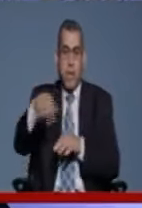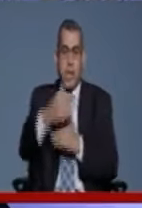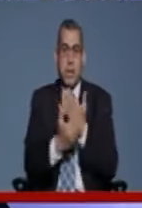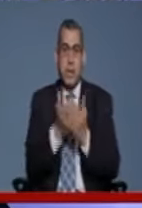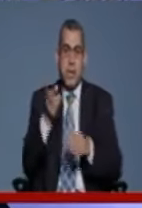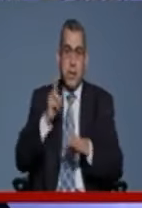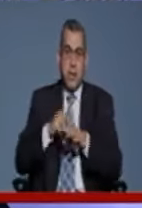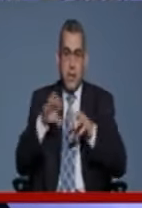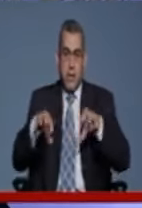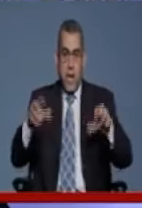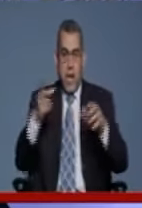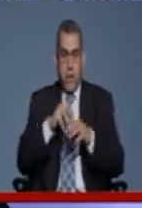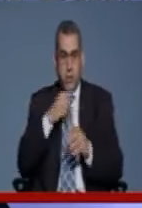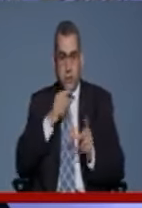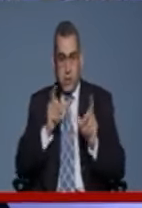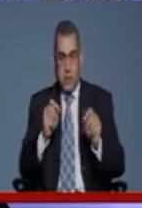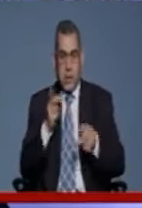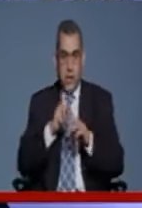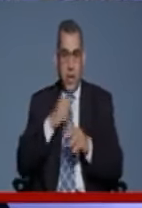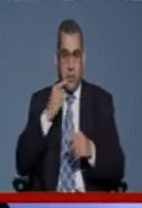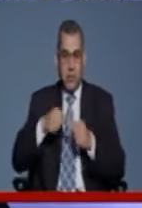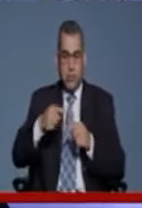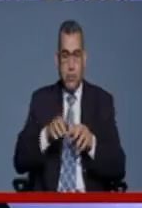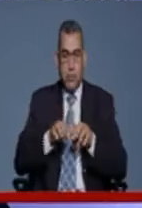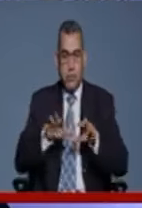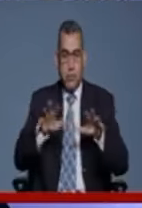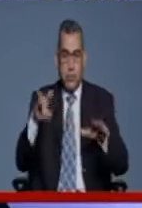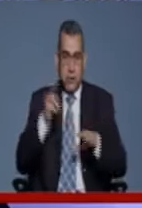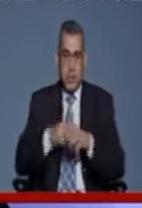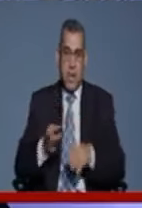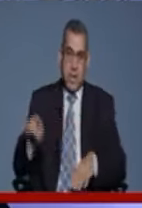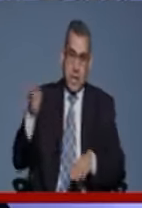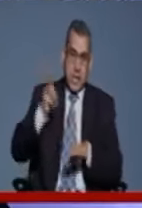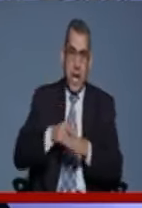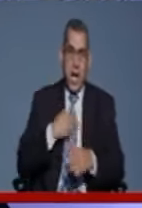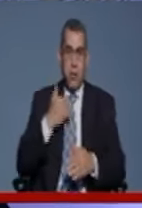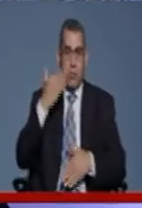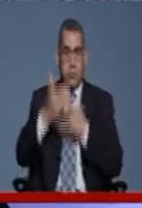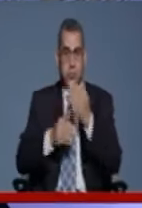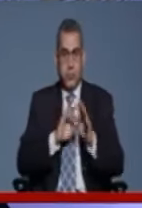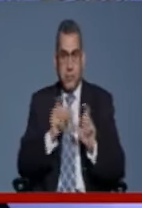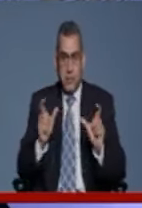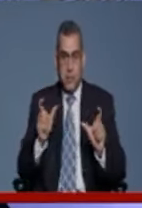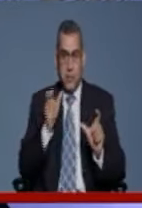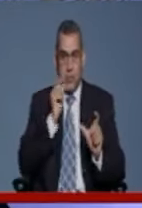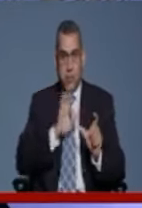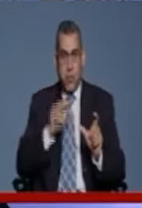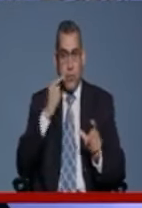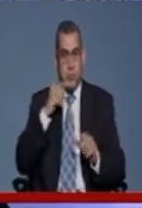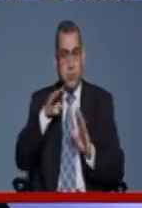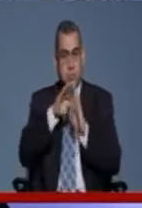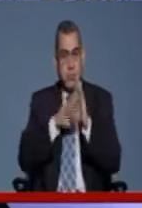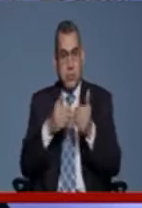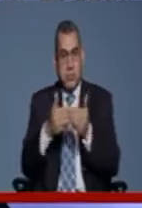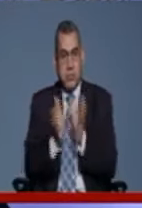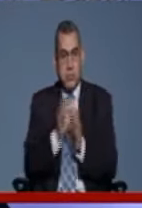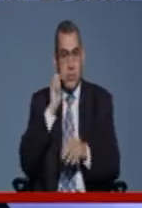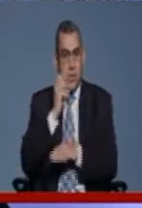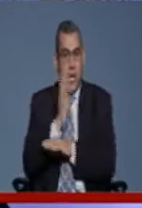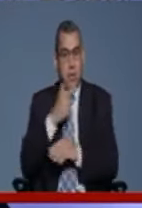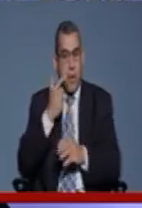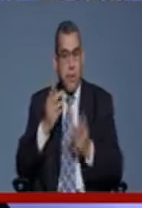تتخذها منطلقاً للتمدد واستعادة قدراتها. كما تنشط تلك التنظيمات في استغلال مواقع التواصل